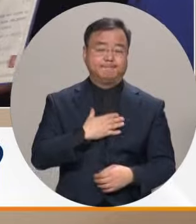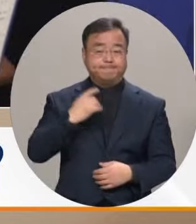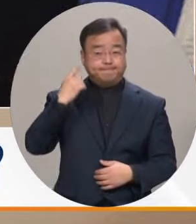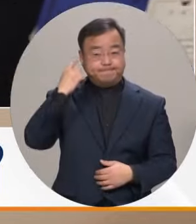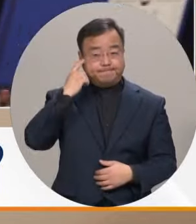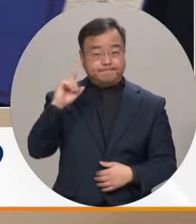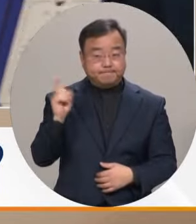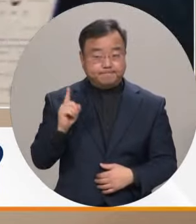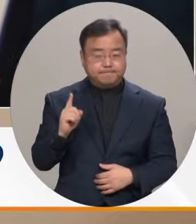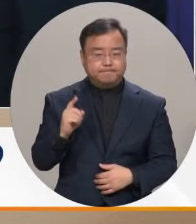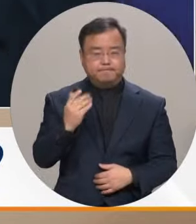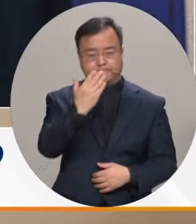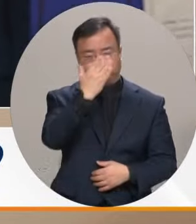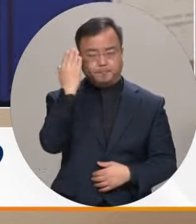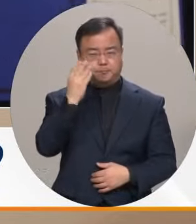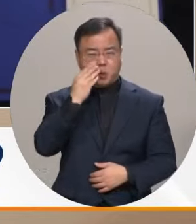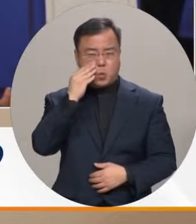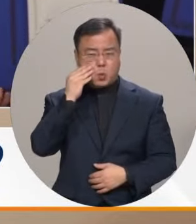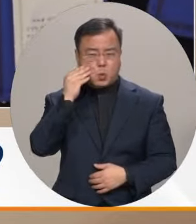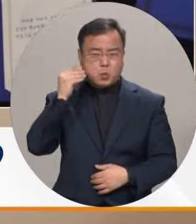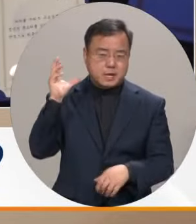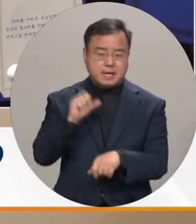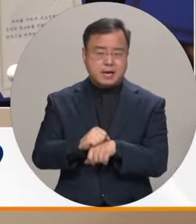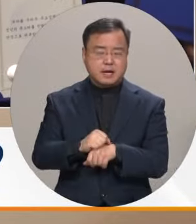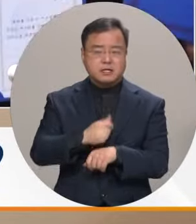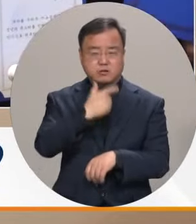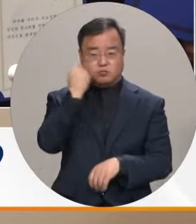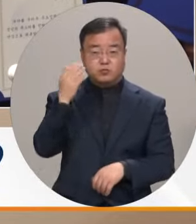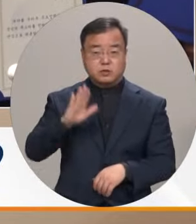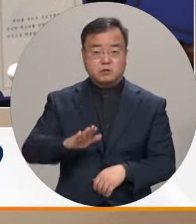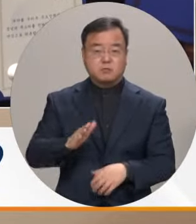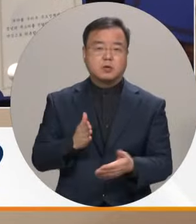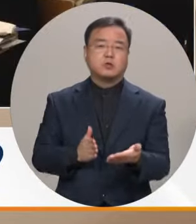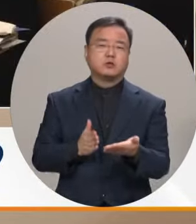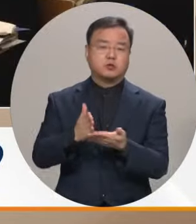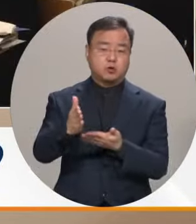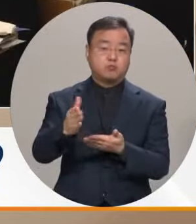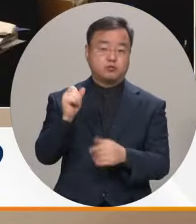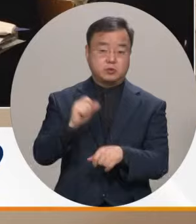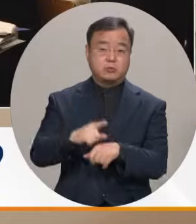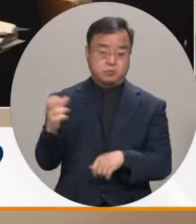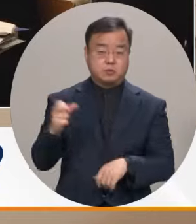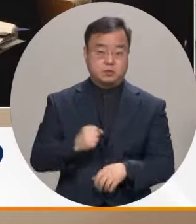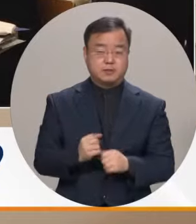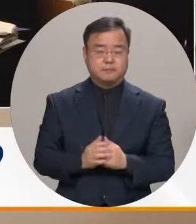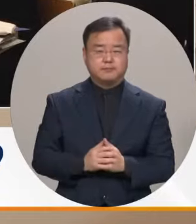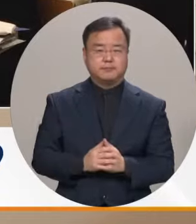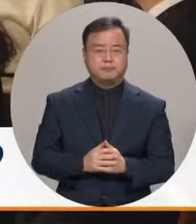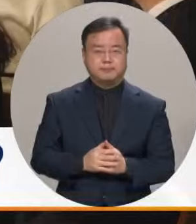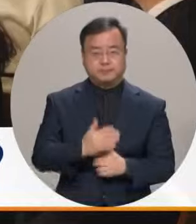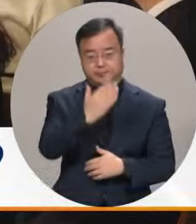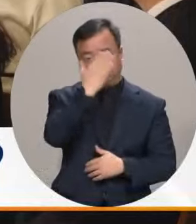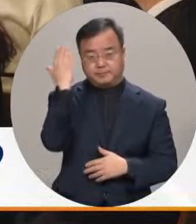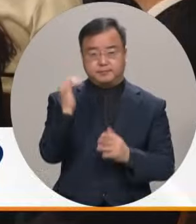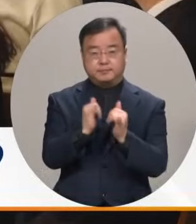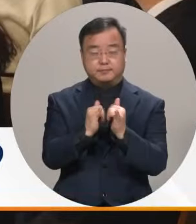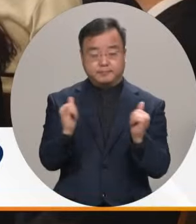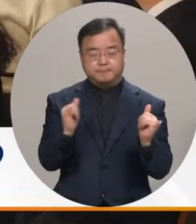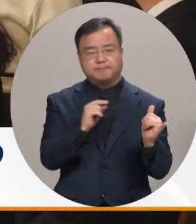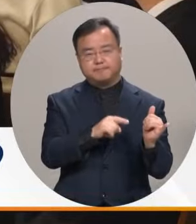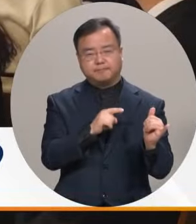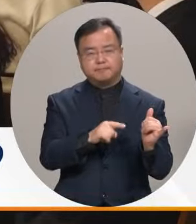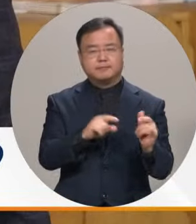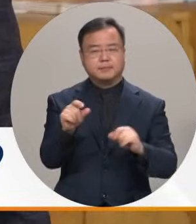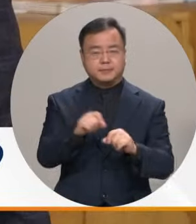세대들이 노성은 부족할 수 있겠지만 어느 정도의 전문성을 갖춰져 있다고 생각하며 청년세대의 특유의 창의성이